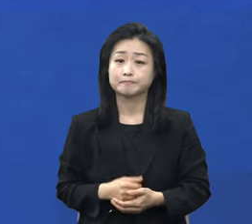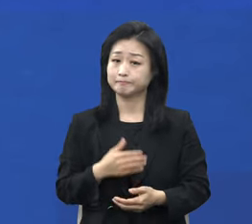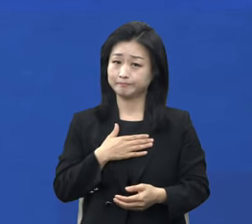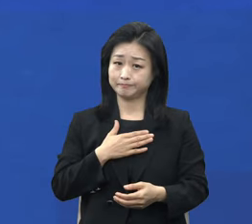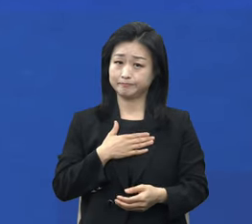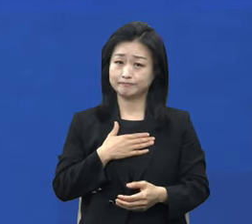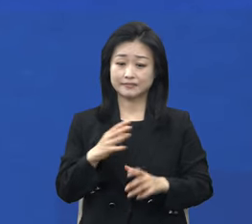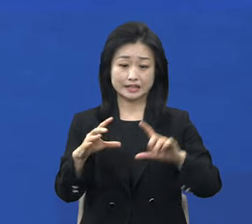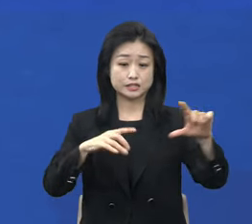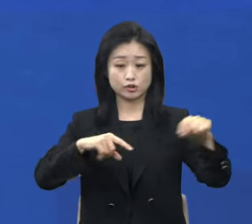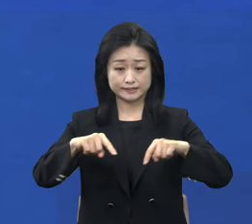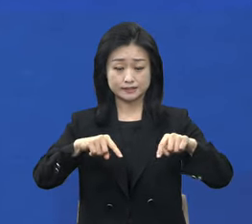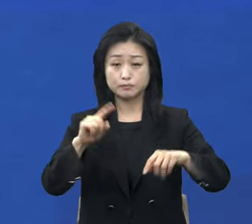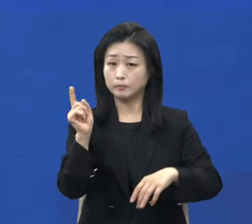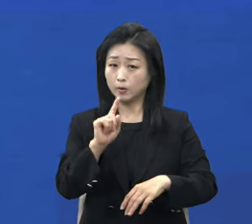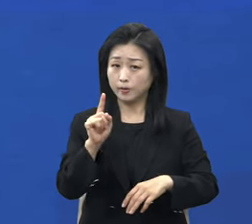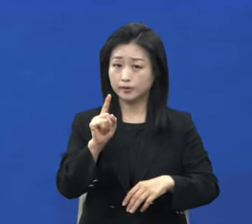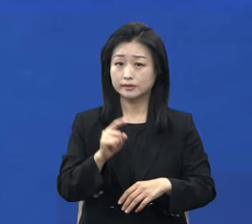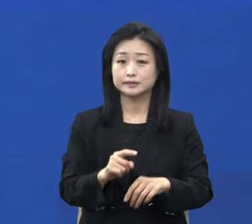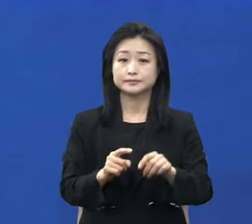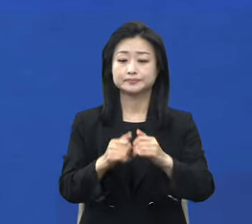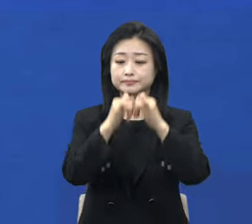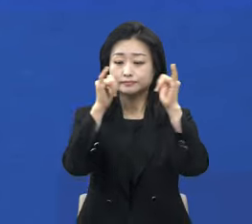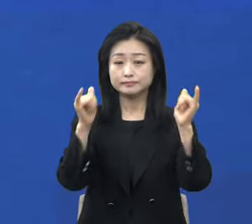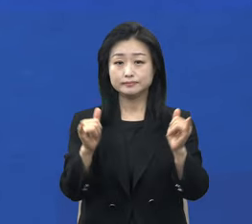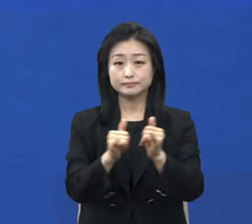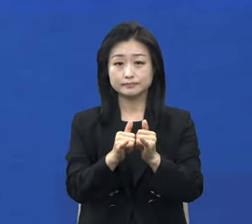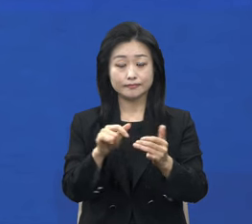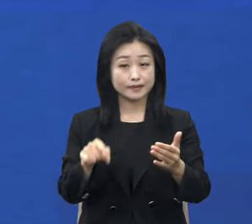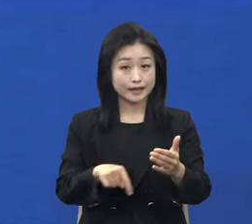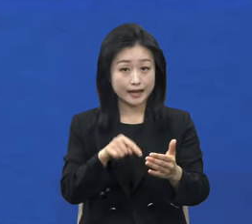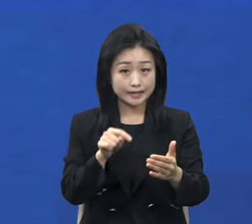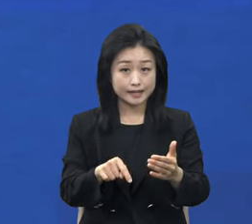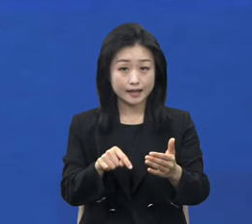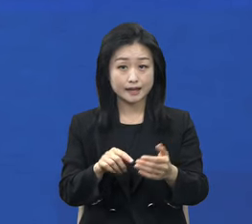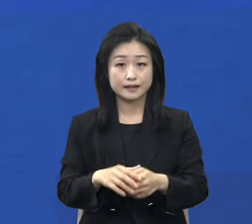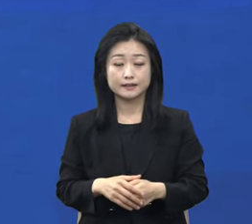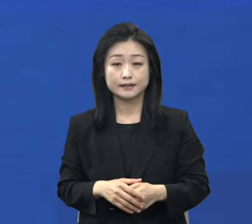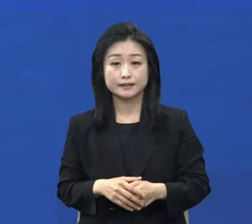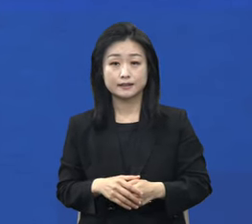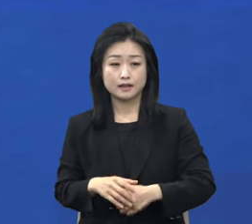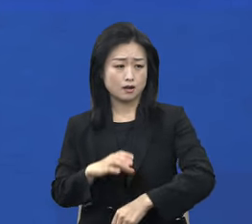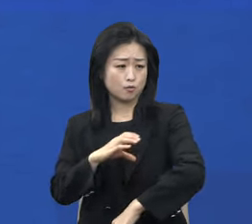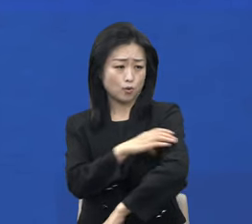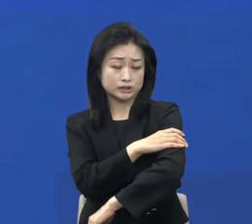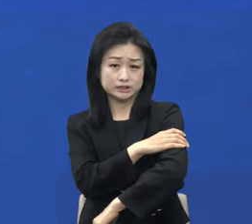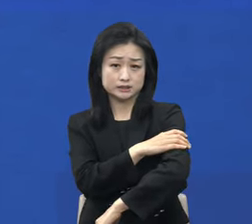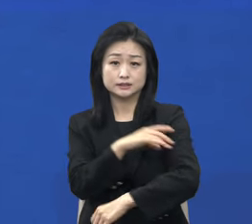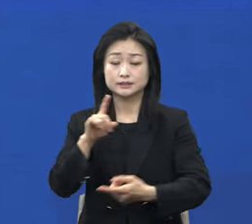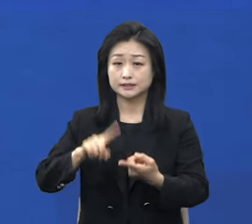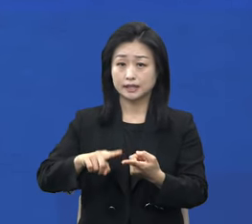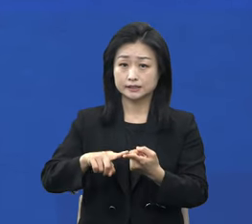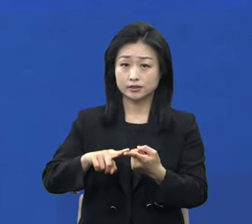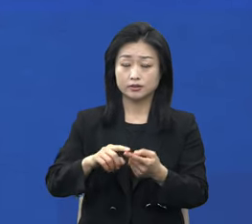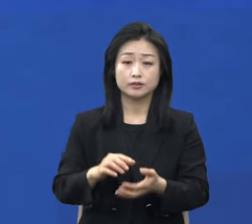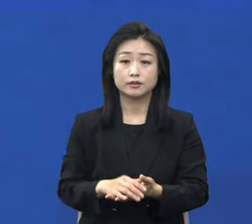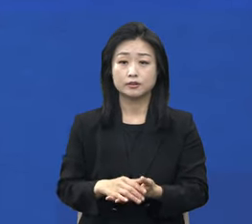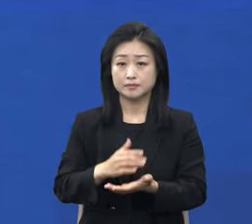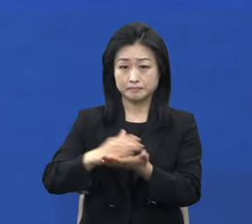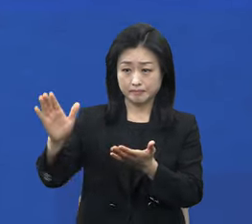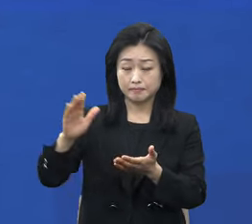저는 정치는 한 사회에서 이수한 가치의 권위적 배분이라고 배웠습니다. 바로 배분으로